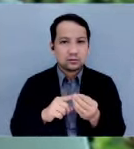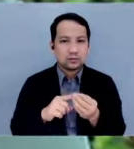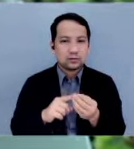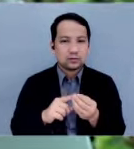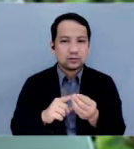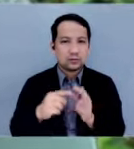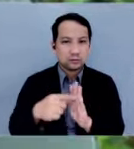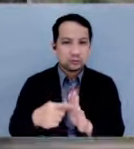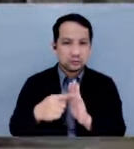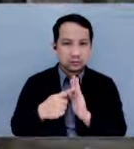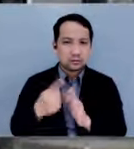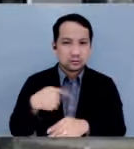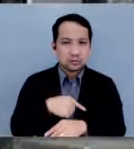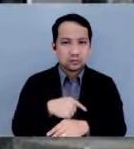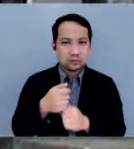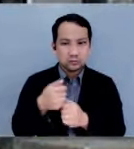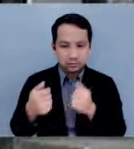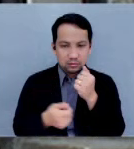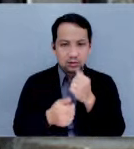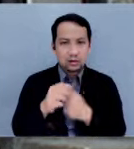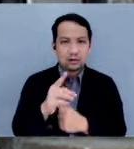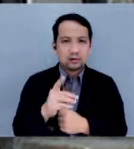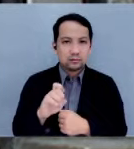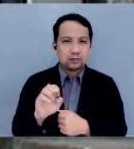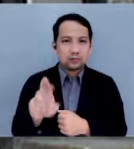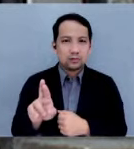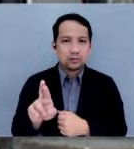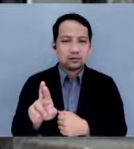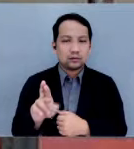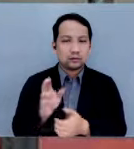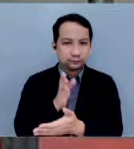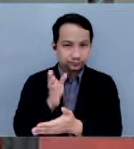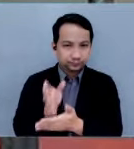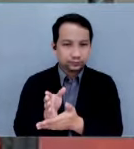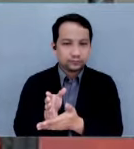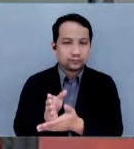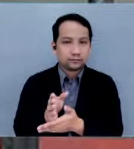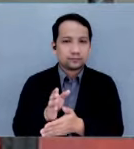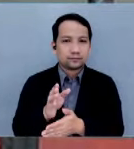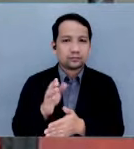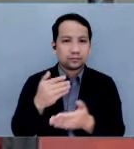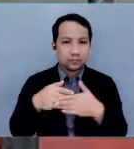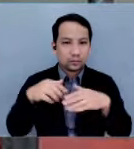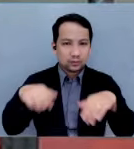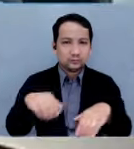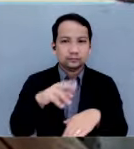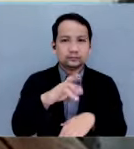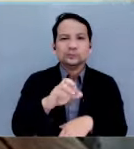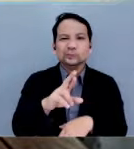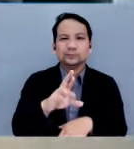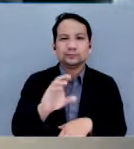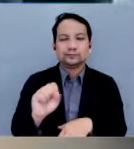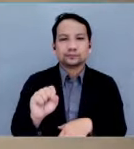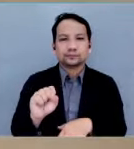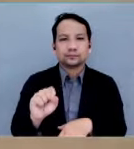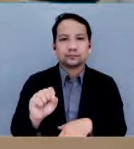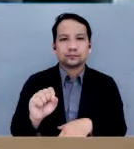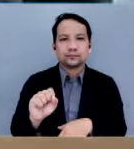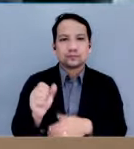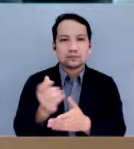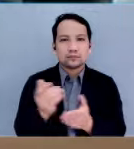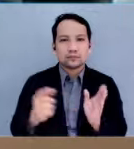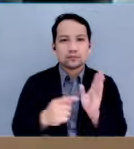requirements natin under DENR. Pinuntahan din ng News 5 ang kalapit na Villa Recurso Resort. Hindi sila nakapagpakita ng